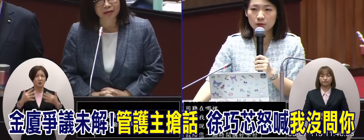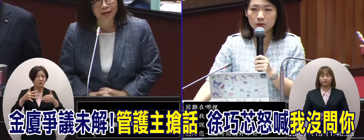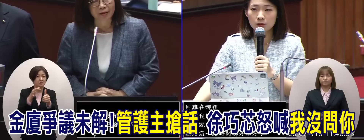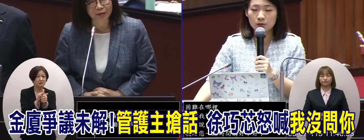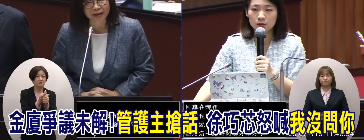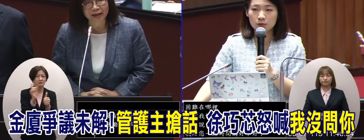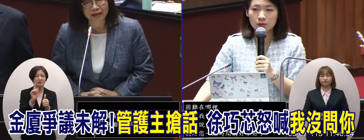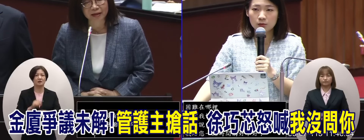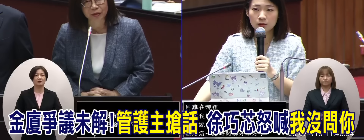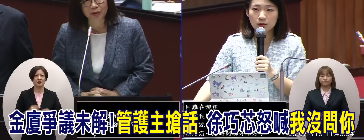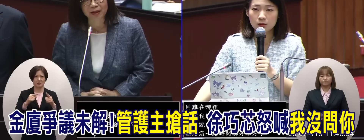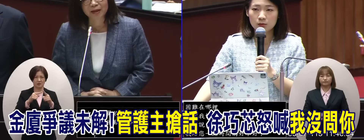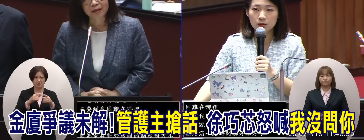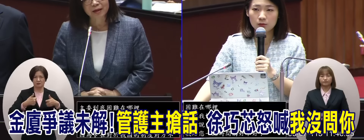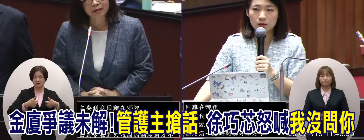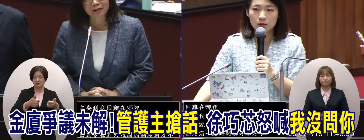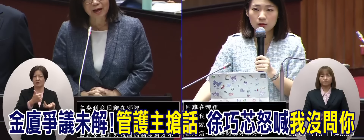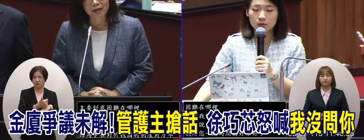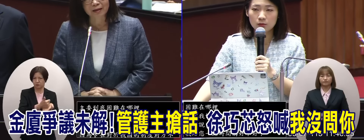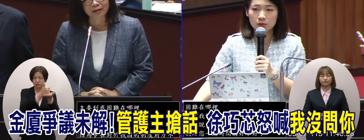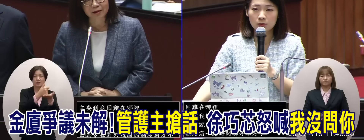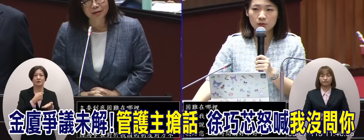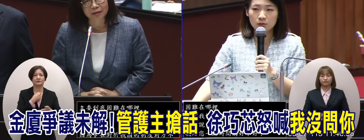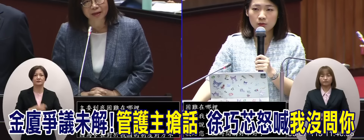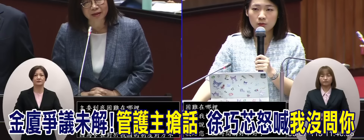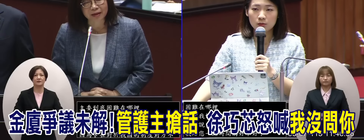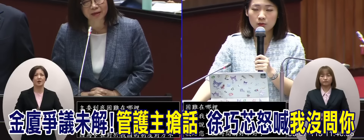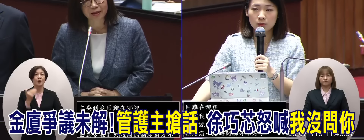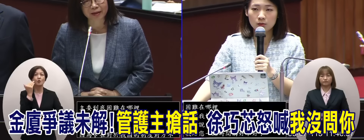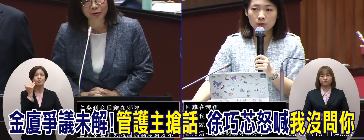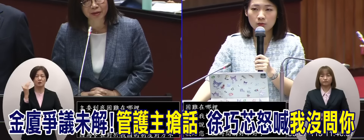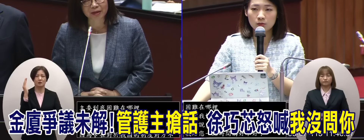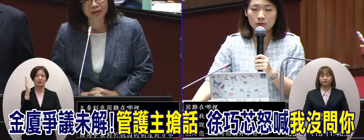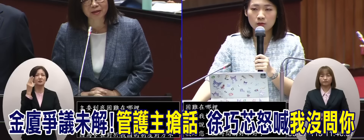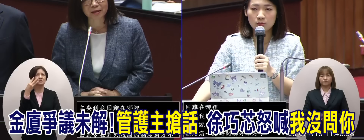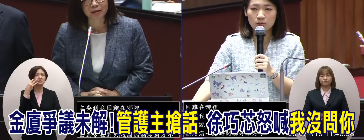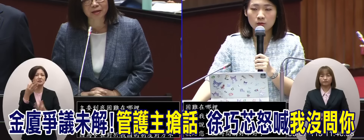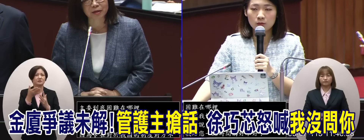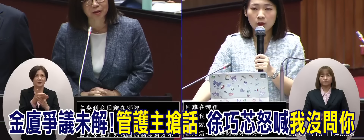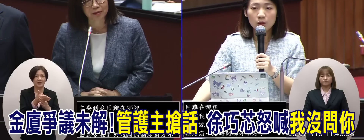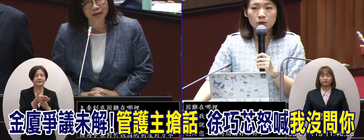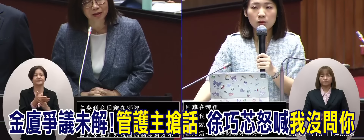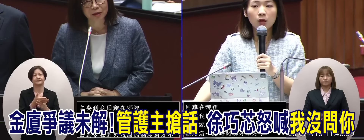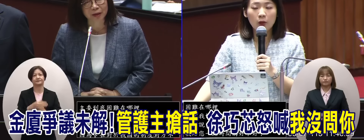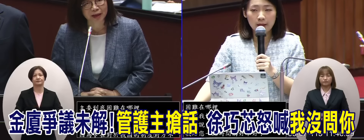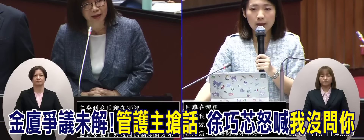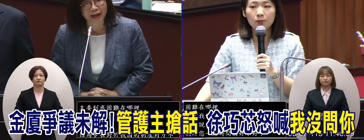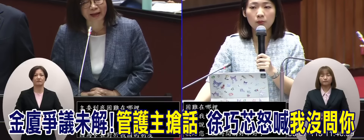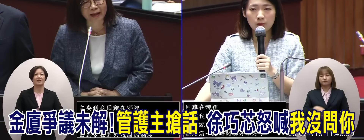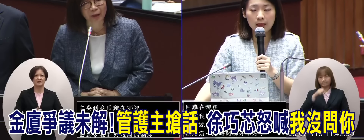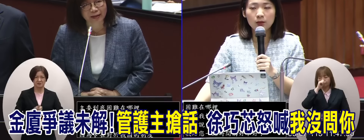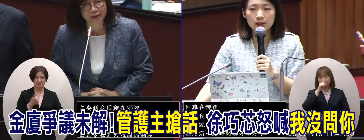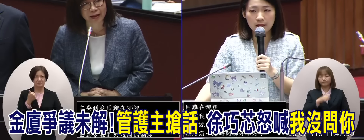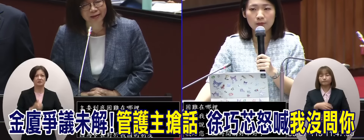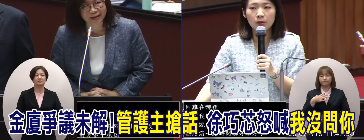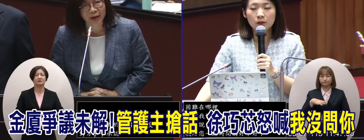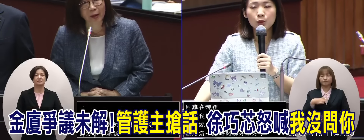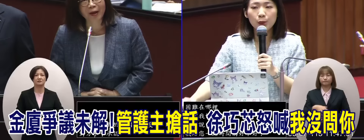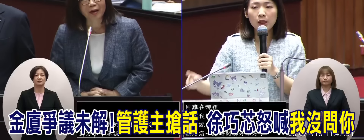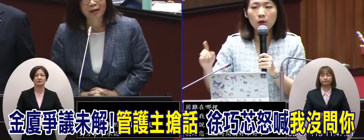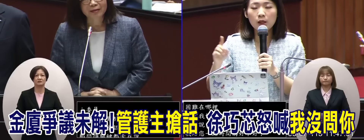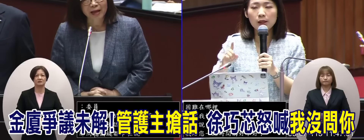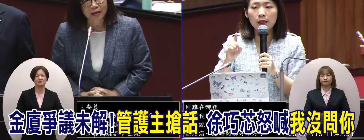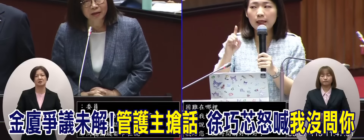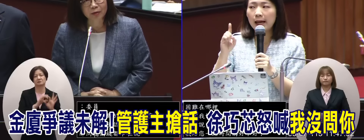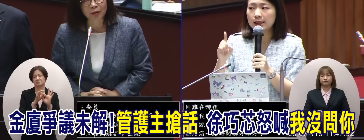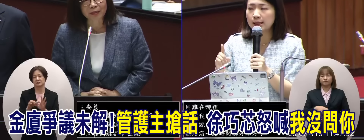希望人道优先来解决，但是当以政治为前提来处理这件事情的时候，真的就很难往前走。 Okay, 所